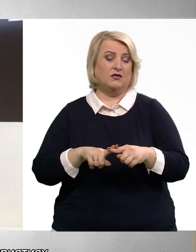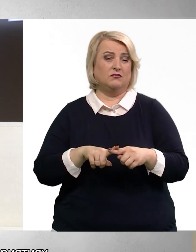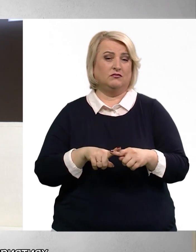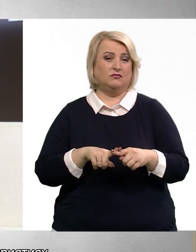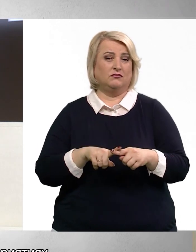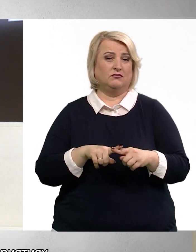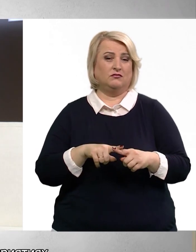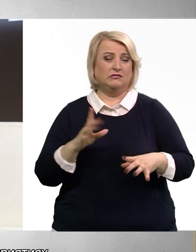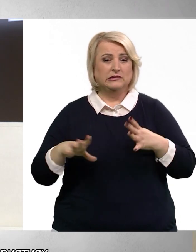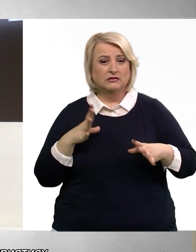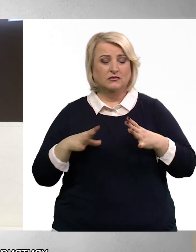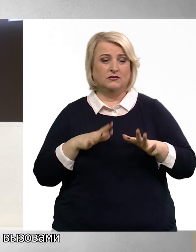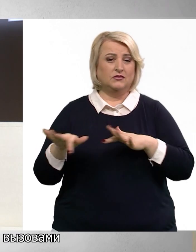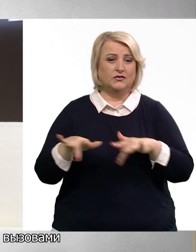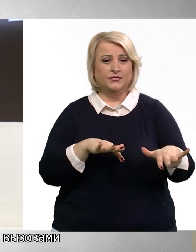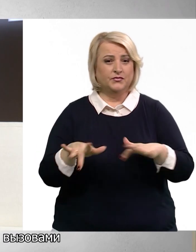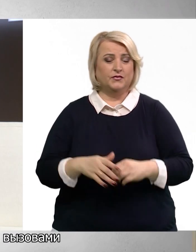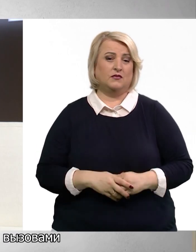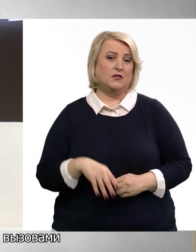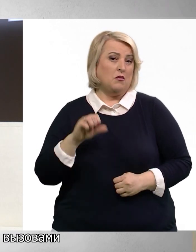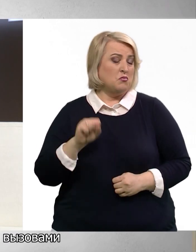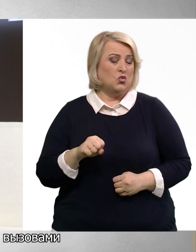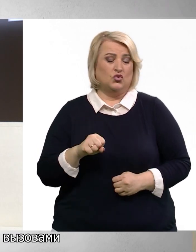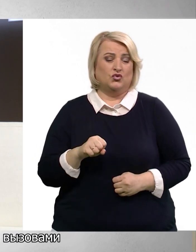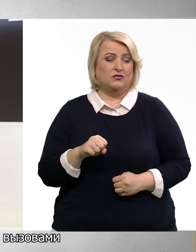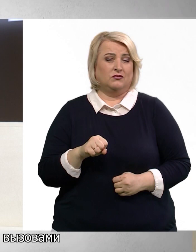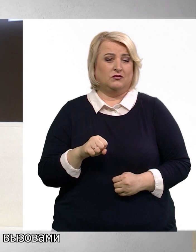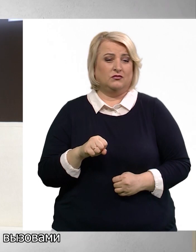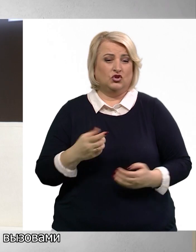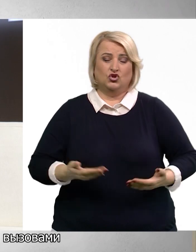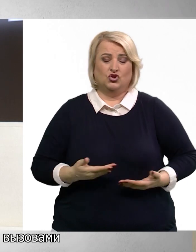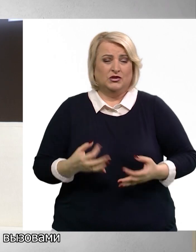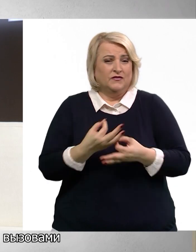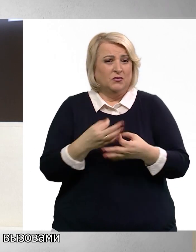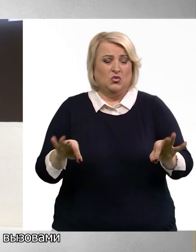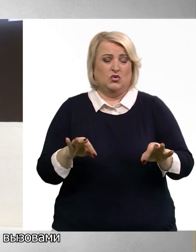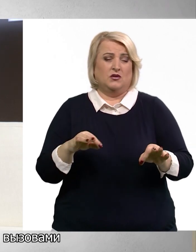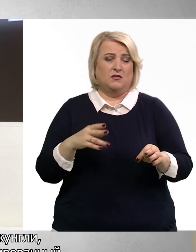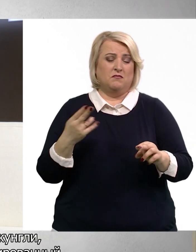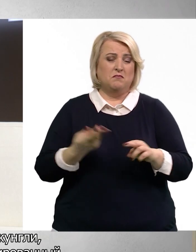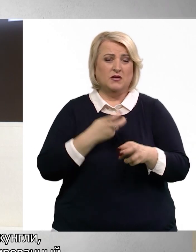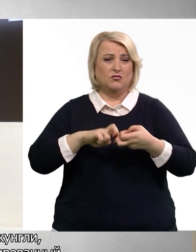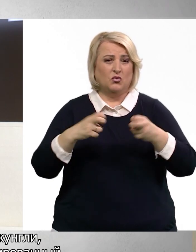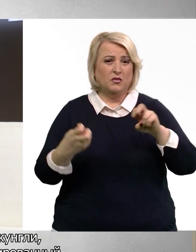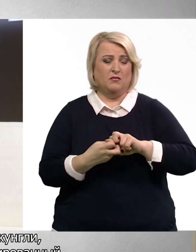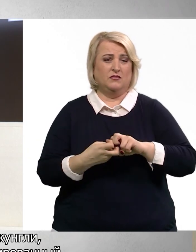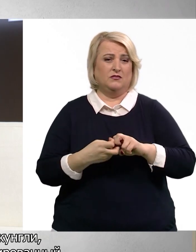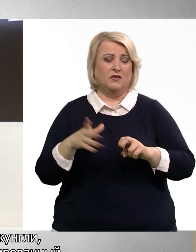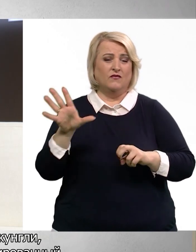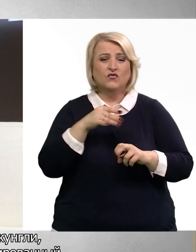filtrându-se prin aceste activități și pot să fac față oricăror provocări care sunt specifice deja unei economii de piață. Iar economia de